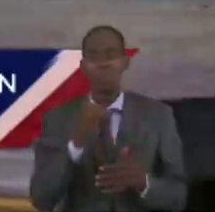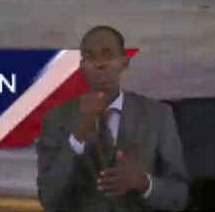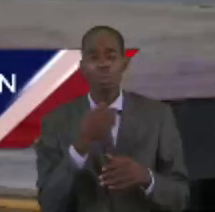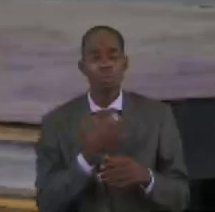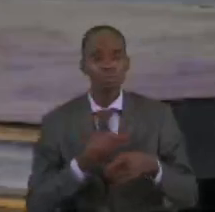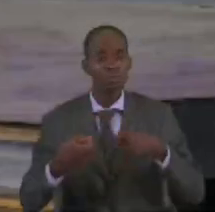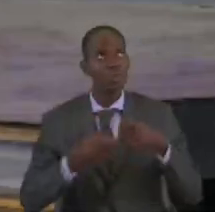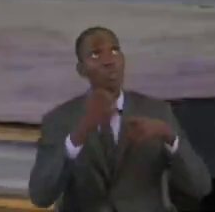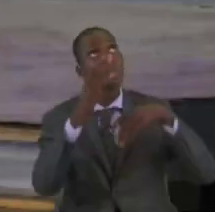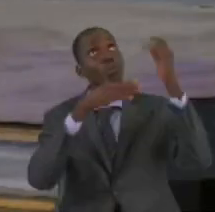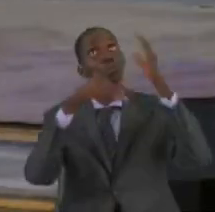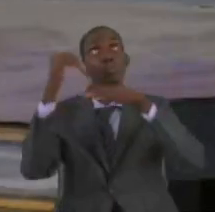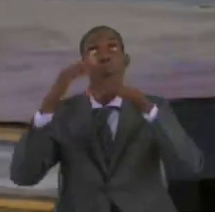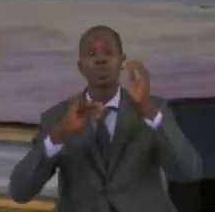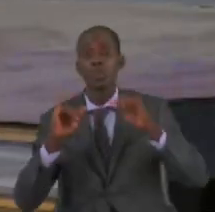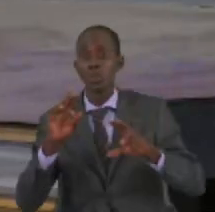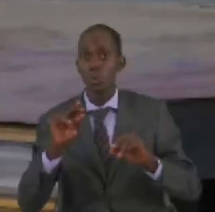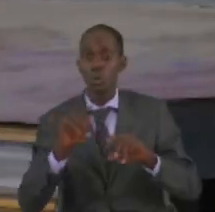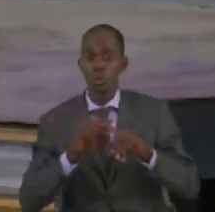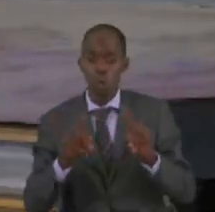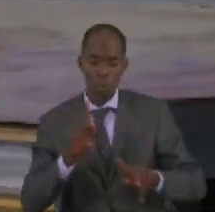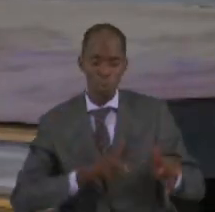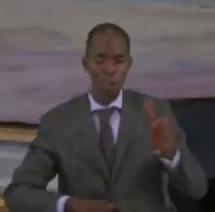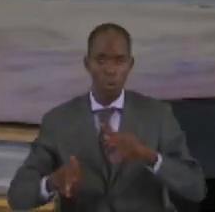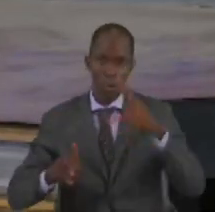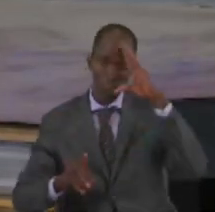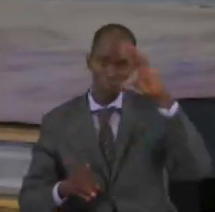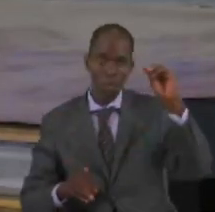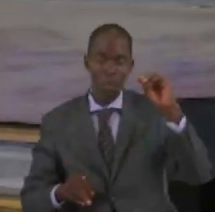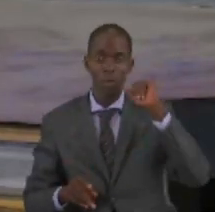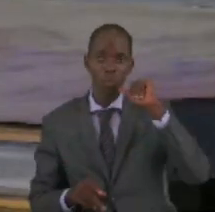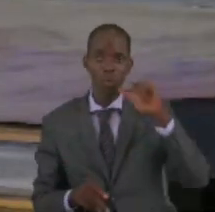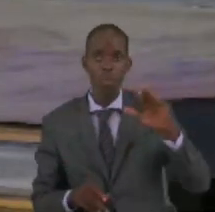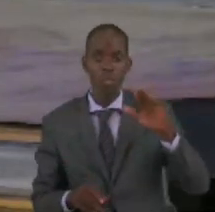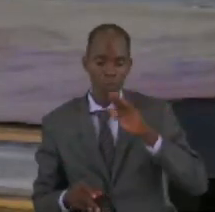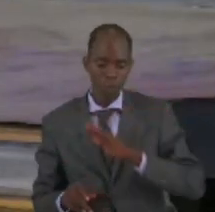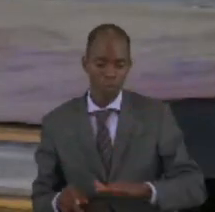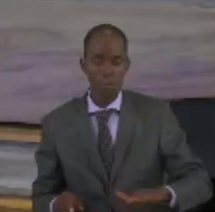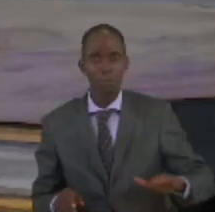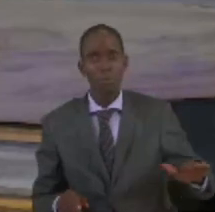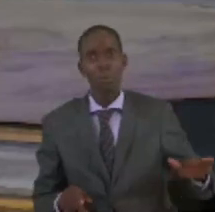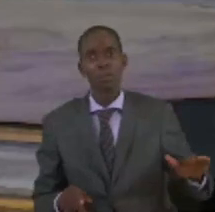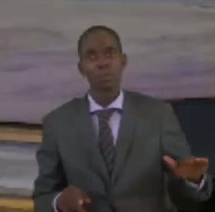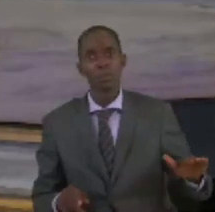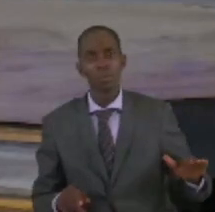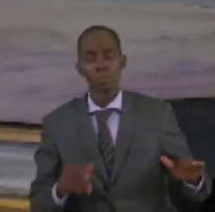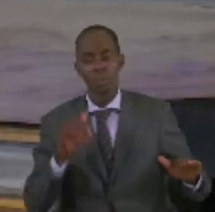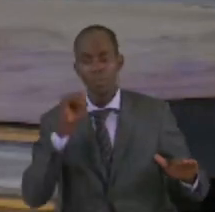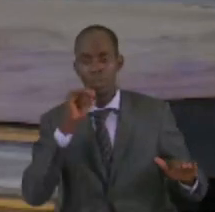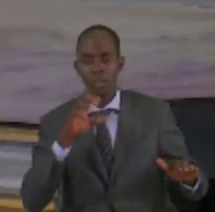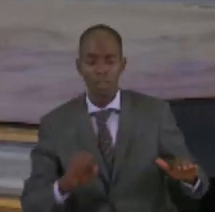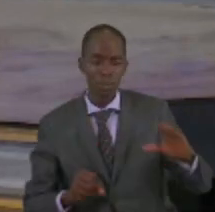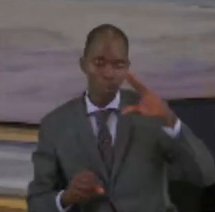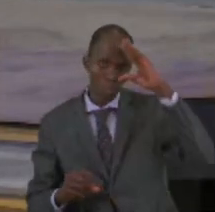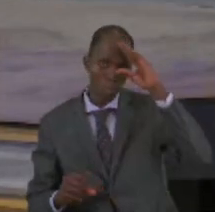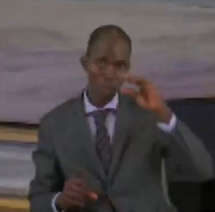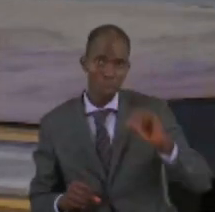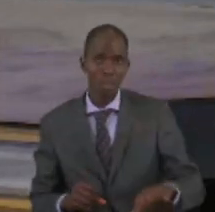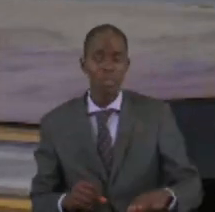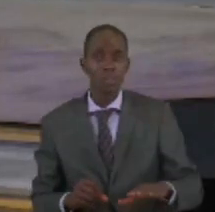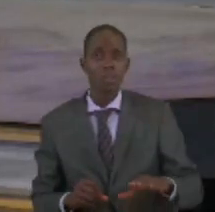Il ne persécutait pas l'édifice, mais les gens, les hommes, les femmes, les enfants, les filles,